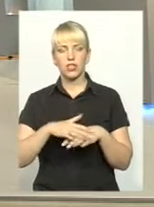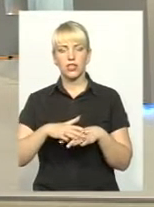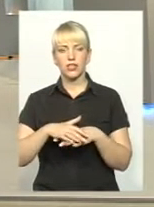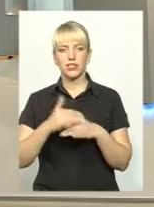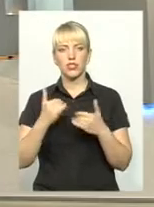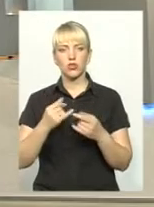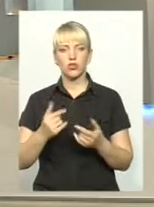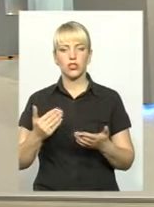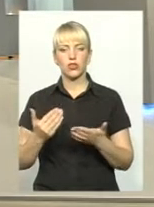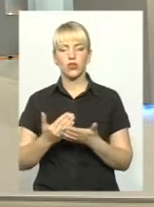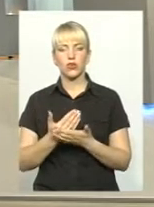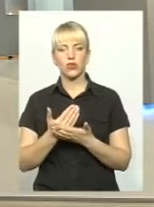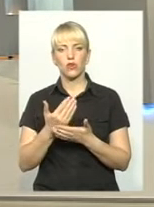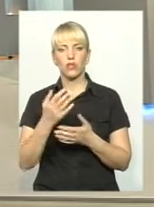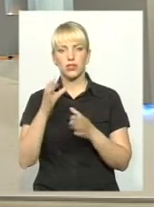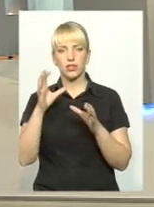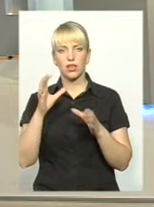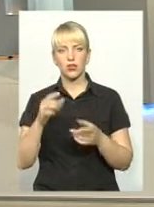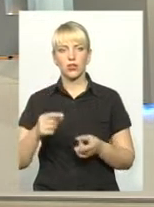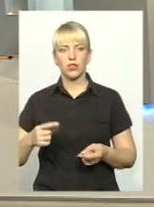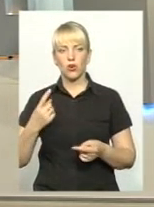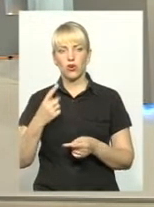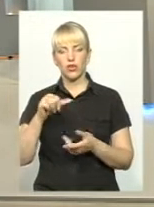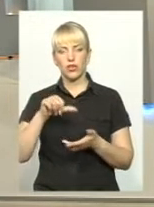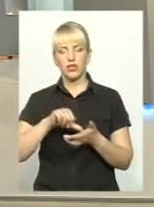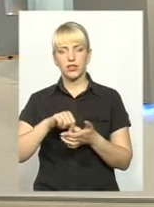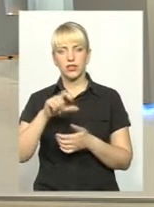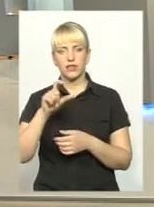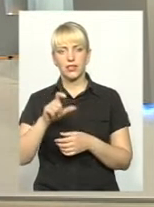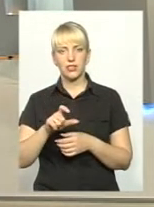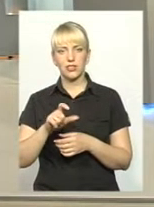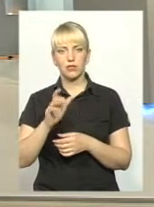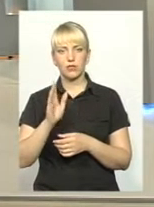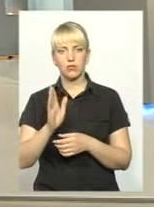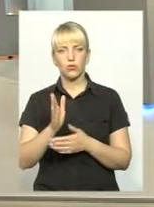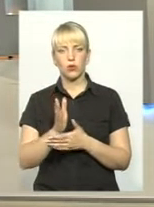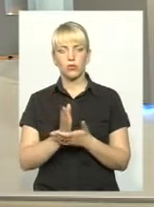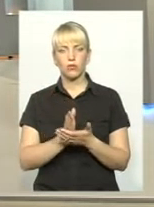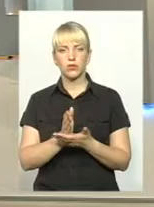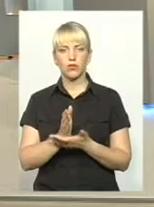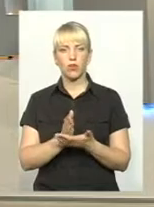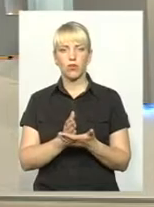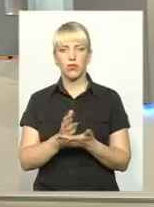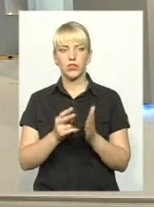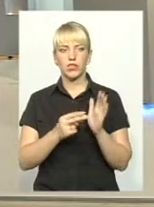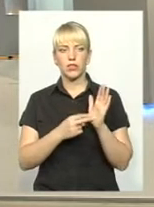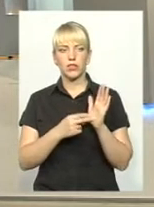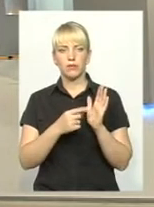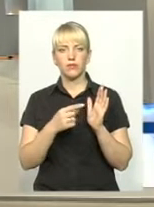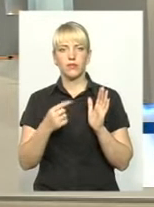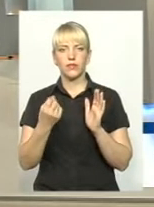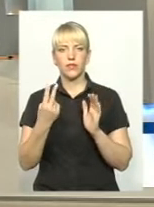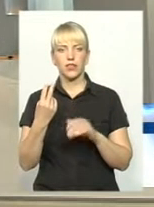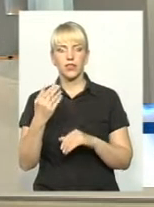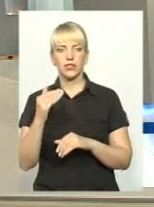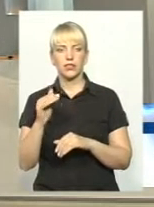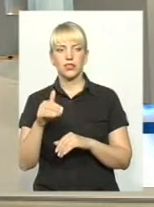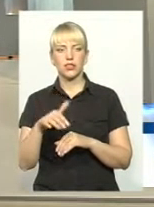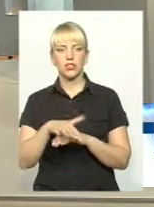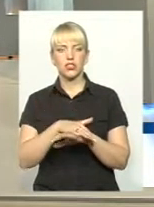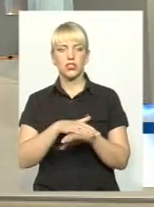відповідно до нових науково-обґрунтованих норм, один дільничний інспектор поліції обслуговує від 7 до 12 тисяч